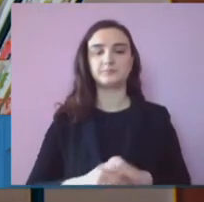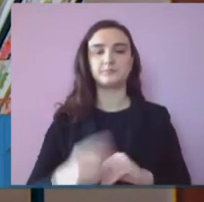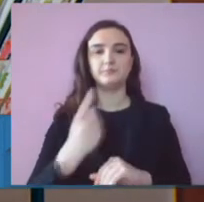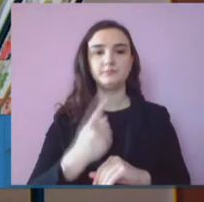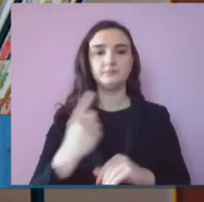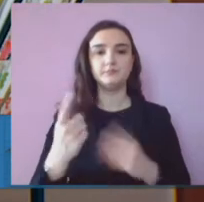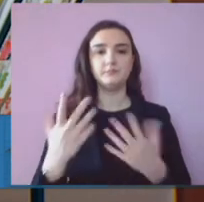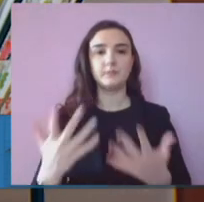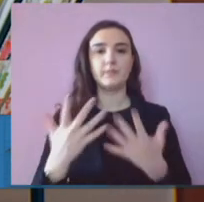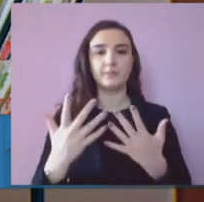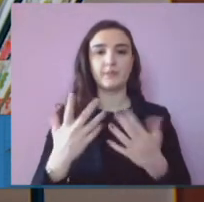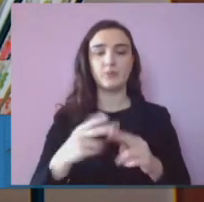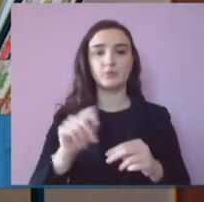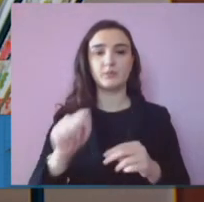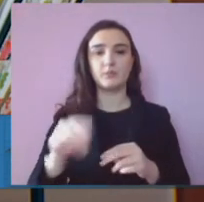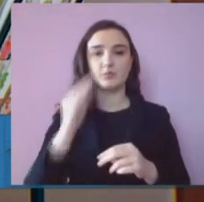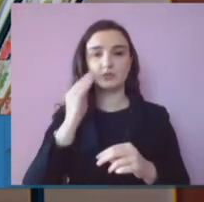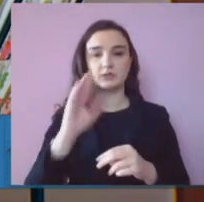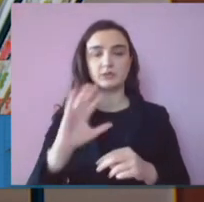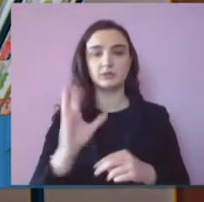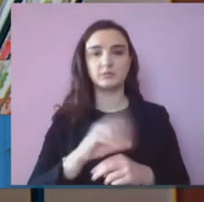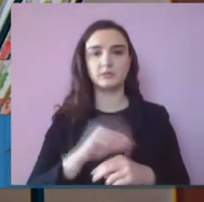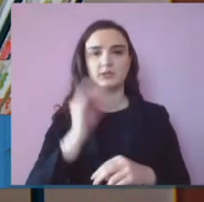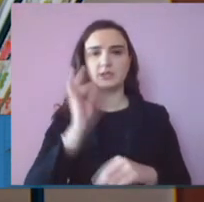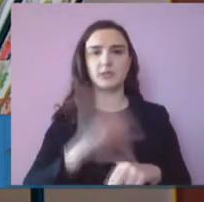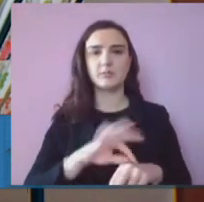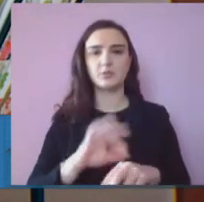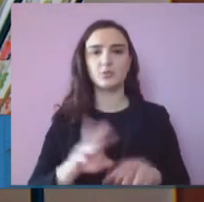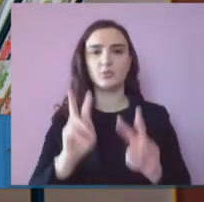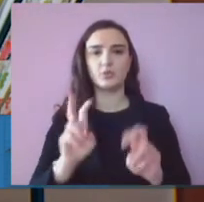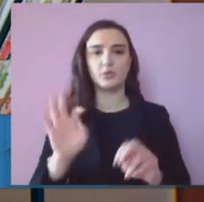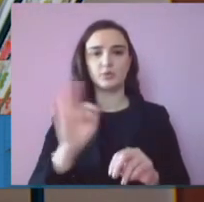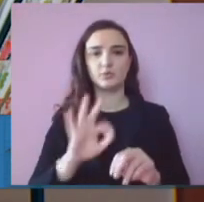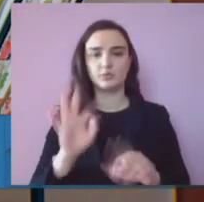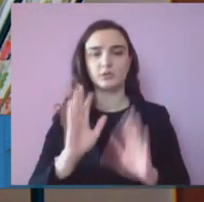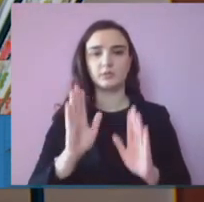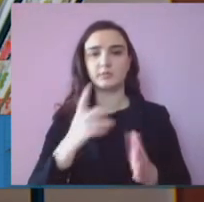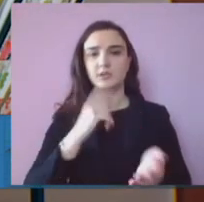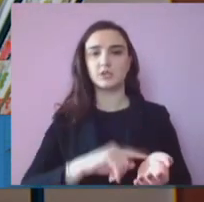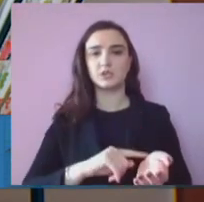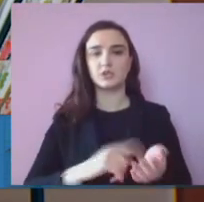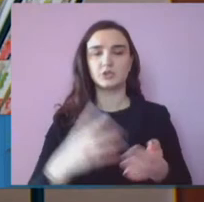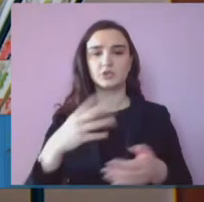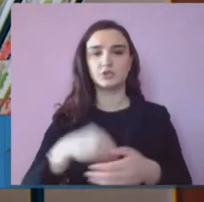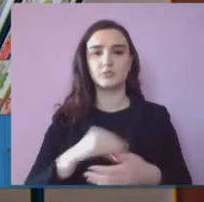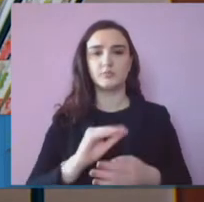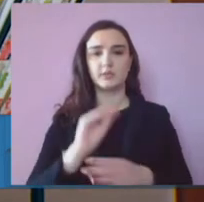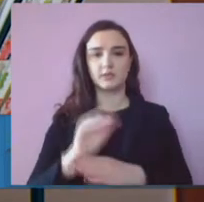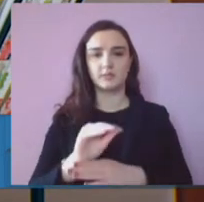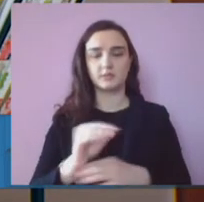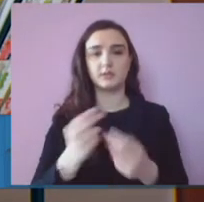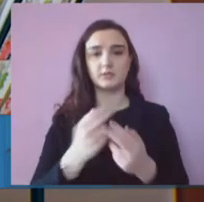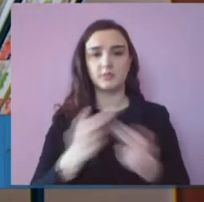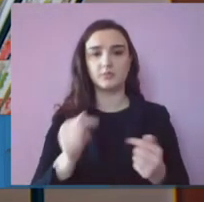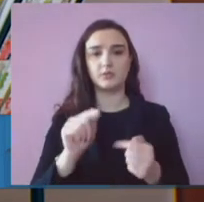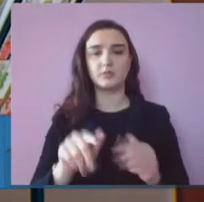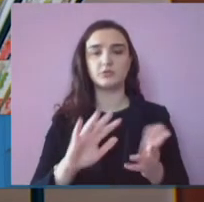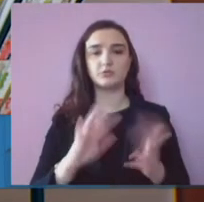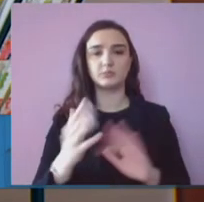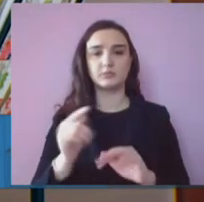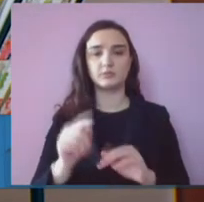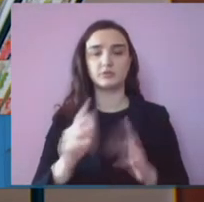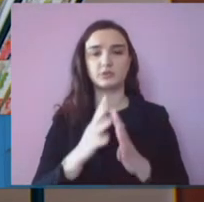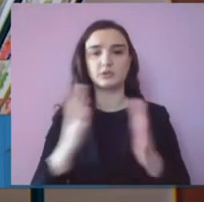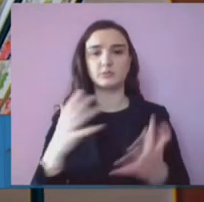ამ თვალსაზრისით, აი დიაბეტოლოგიური კუთხით იქნება სისხლში გლუკოზის დონის მომატება. ცხადია, რომ ამ შემთხვევაში დიდი მნიშვნელობა